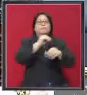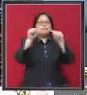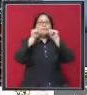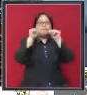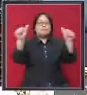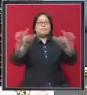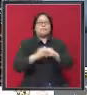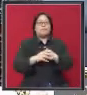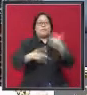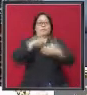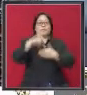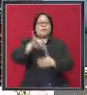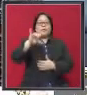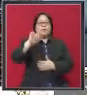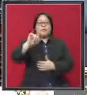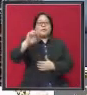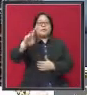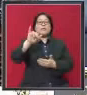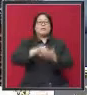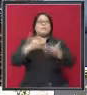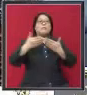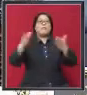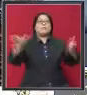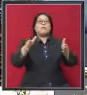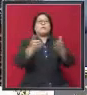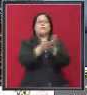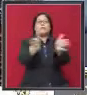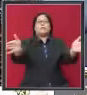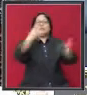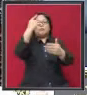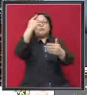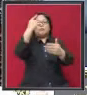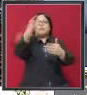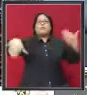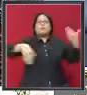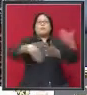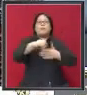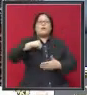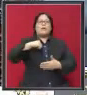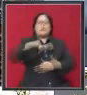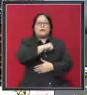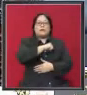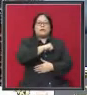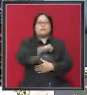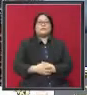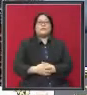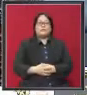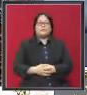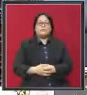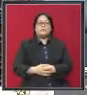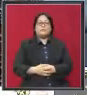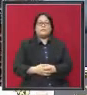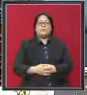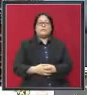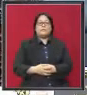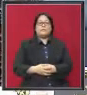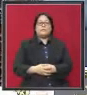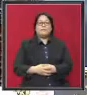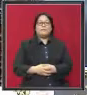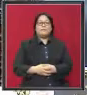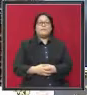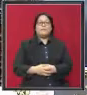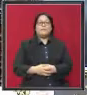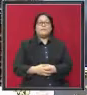diumumkan bahawa program iSinar kini dibuka dan diperluaskan kepada semua ahli yang terjejas pendapatan mereka.